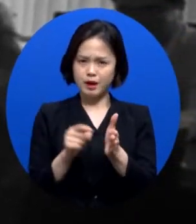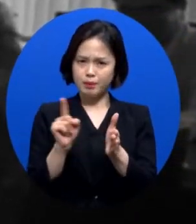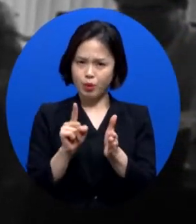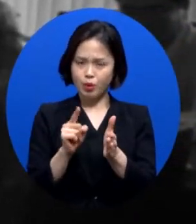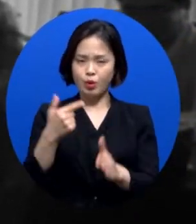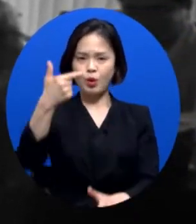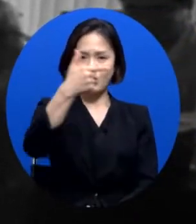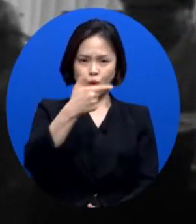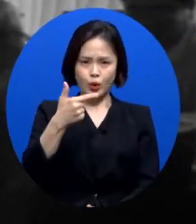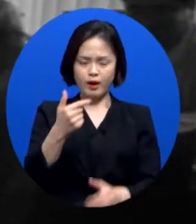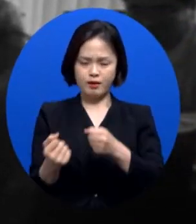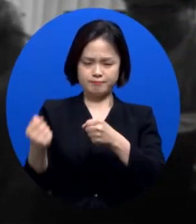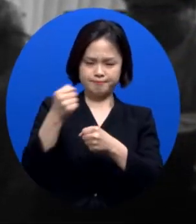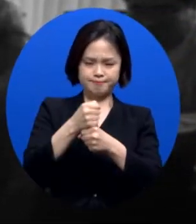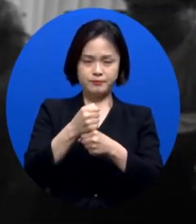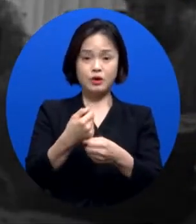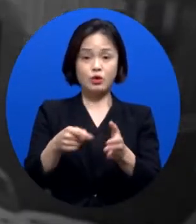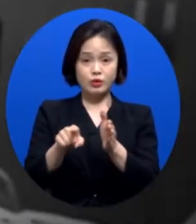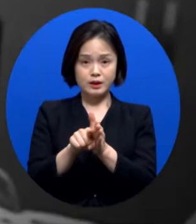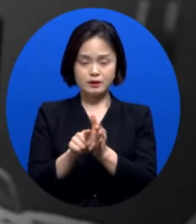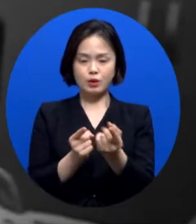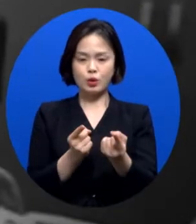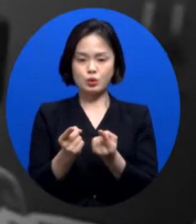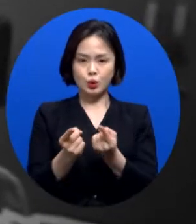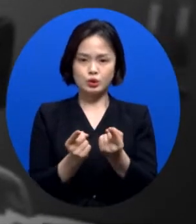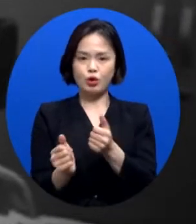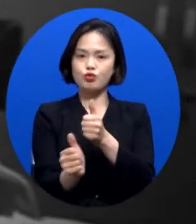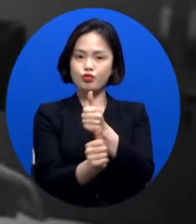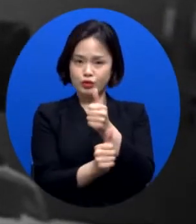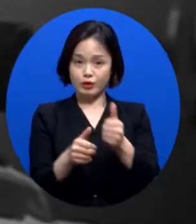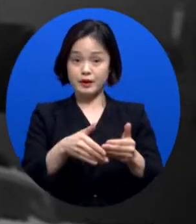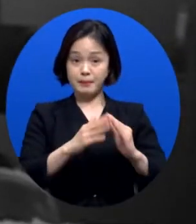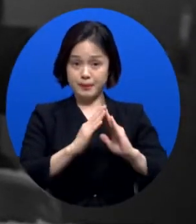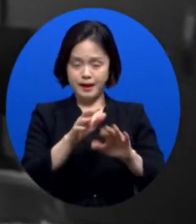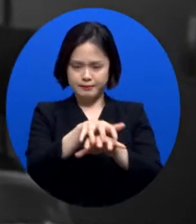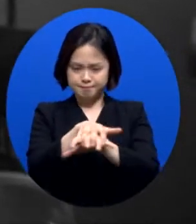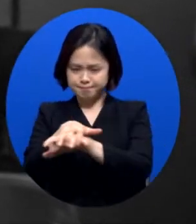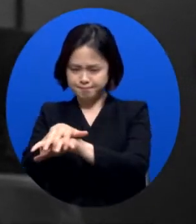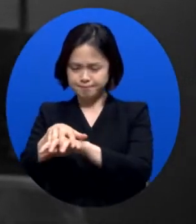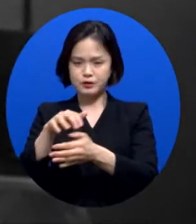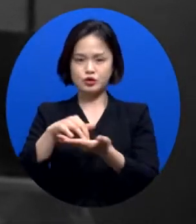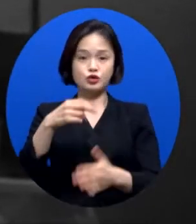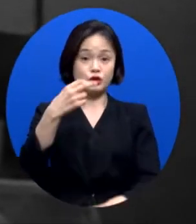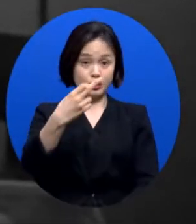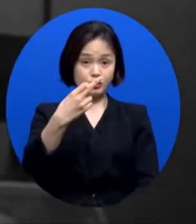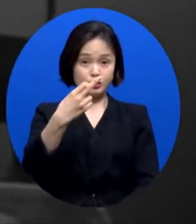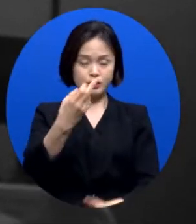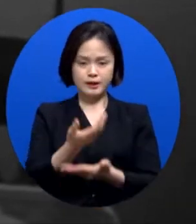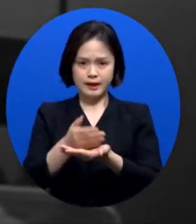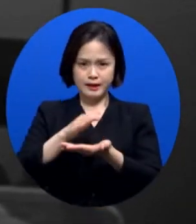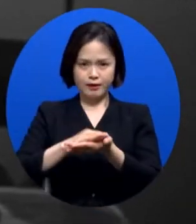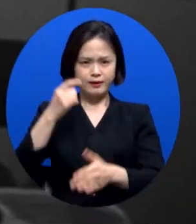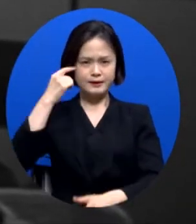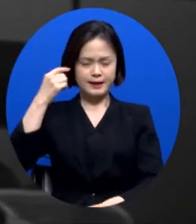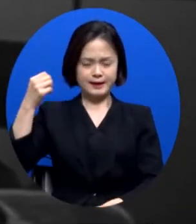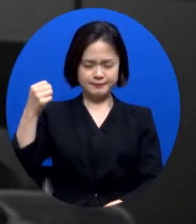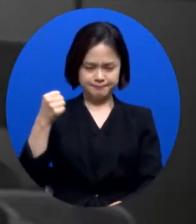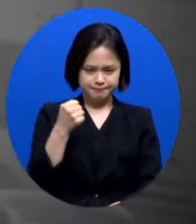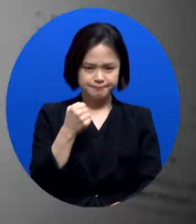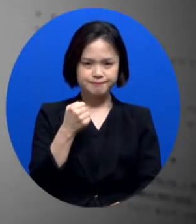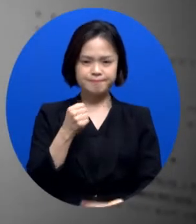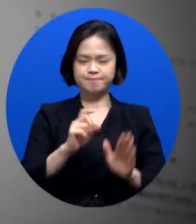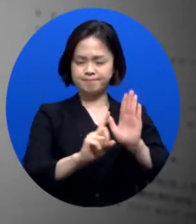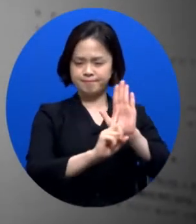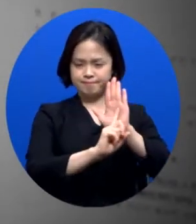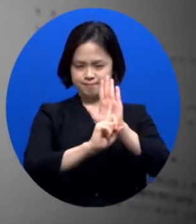위해 누베 지역 조정 위원회 와 12개의 노회를 조직 했고 개혁 신앙의 정신을 대내외적으로 알리면서